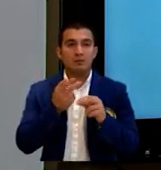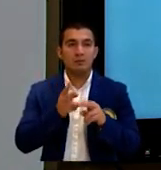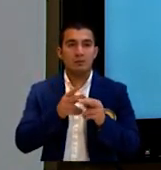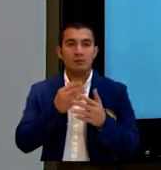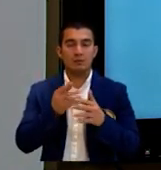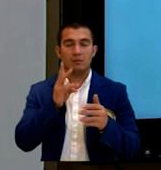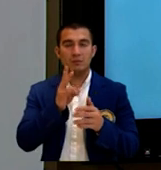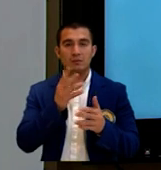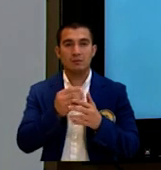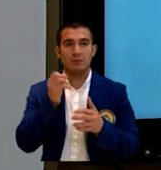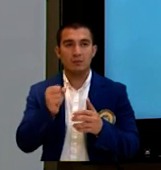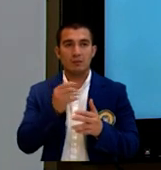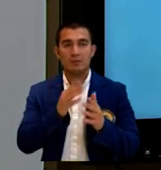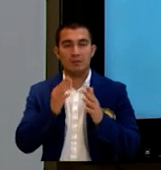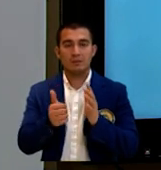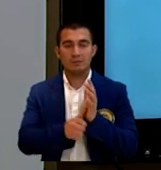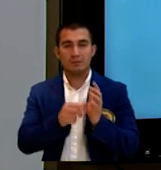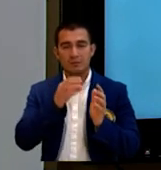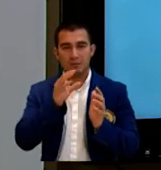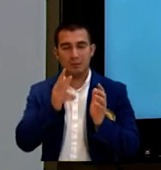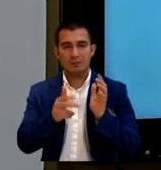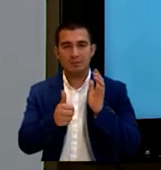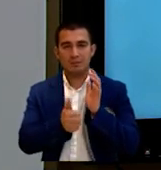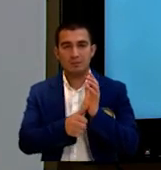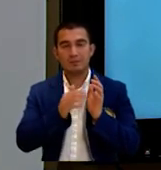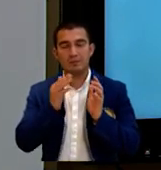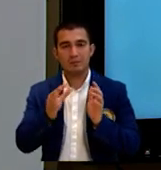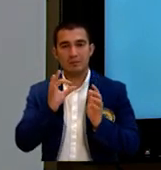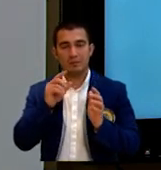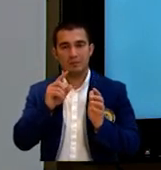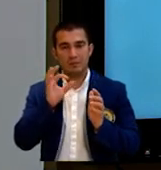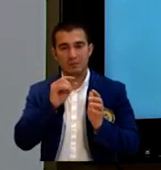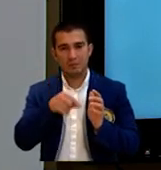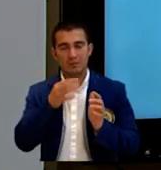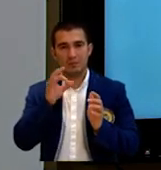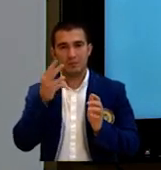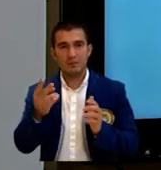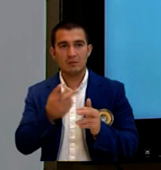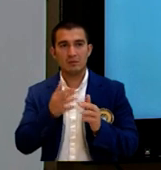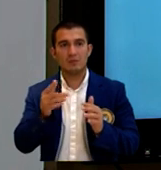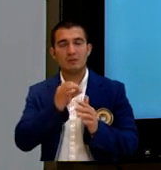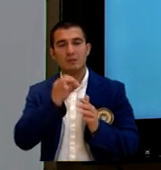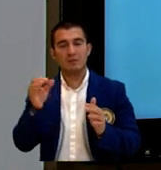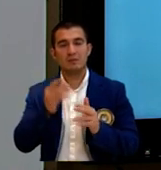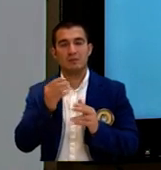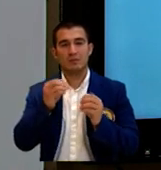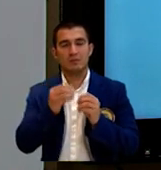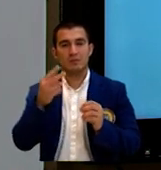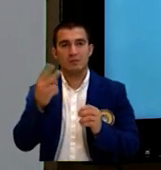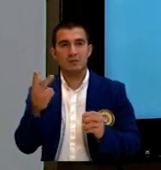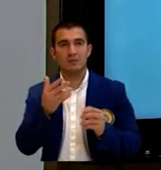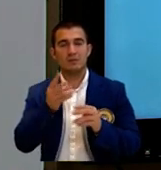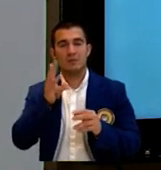Avogadro 6.2 10 darajasi 23 molni minus 1-chisi. Va modda